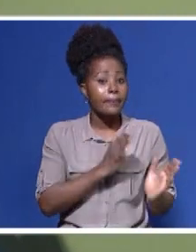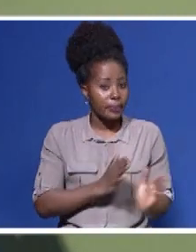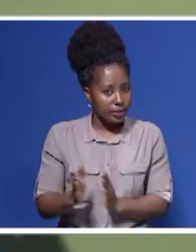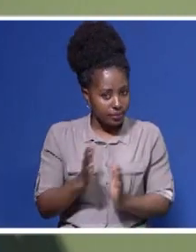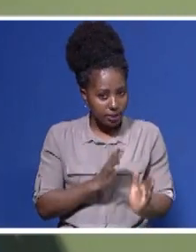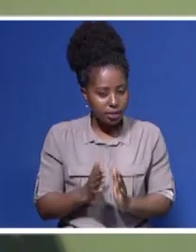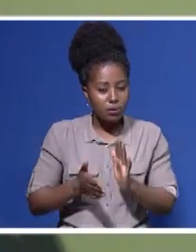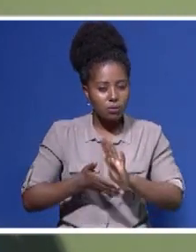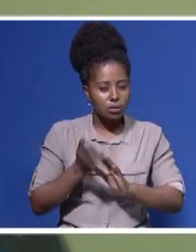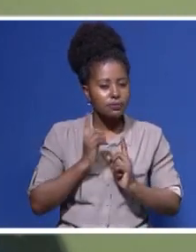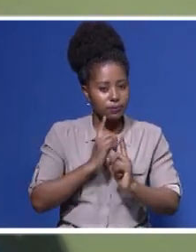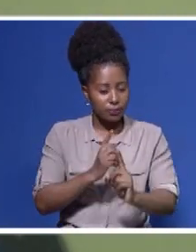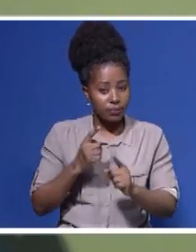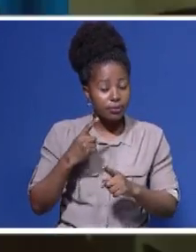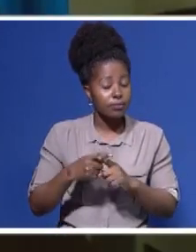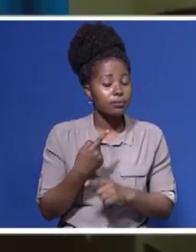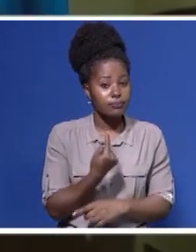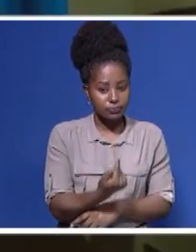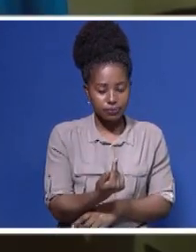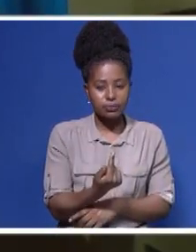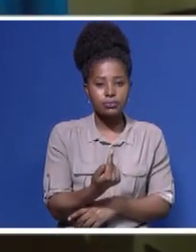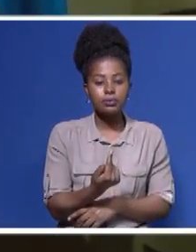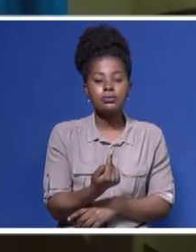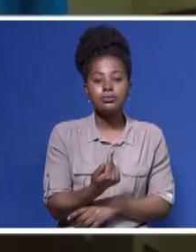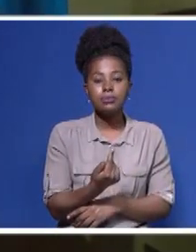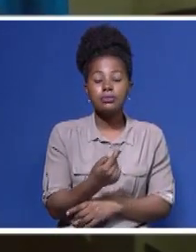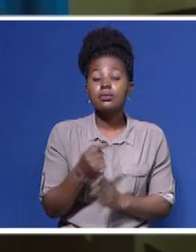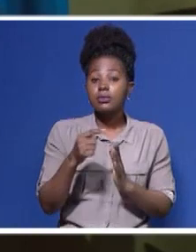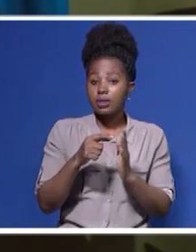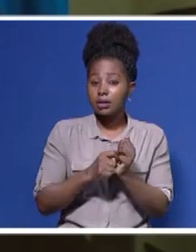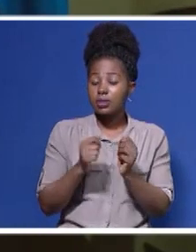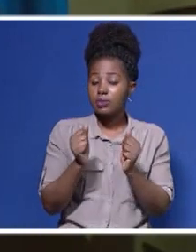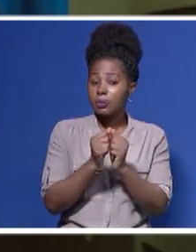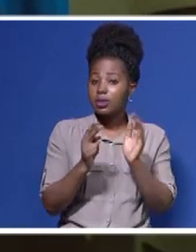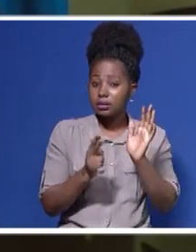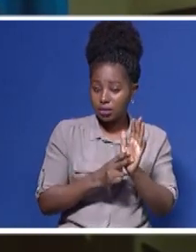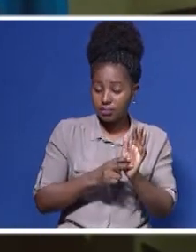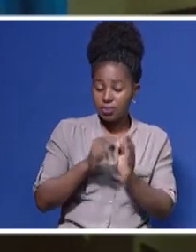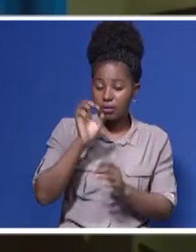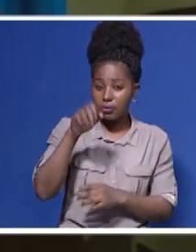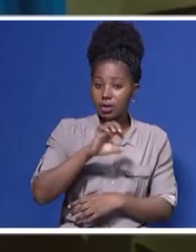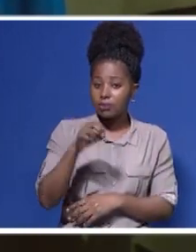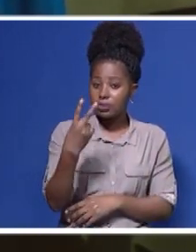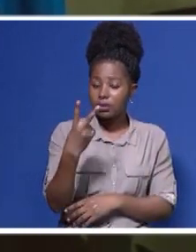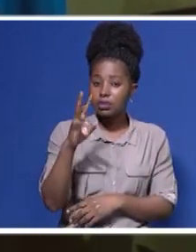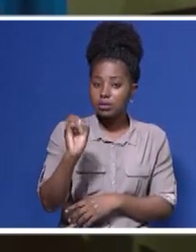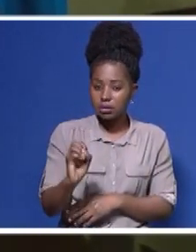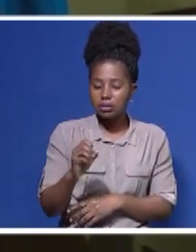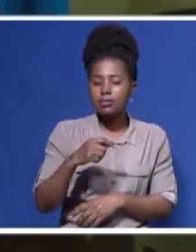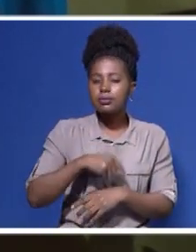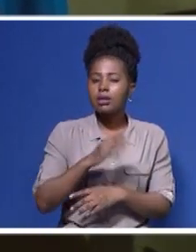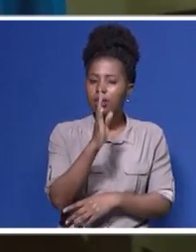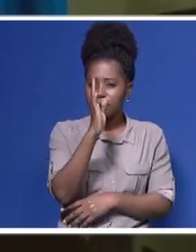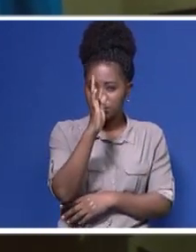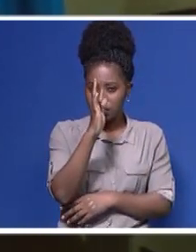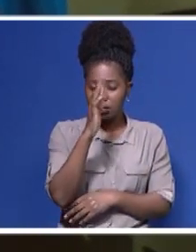lilijipanga kwa ajili ya kuanza ufuatiliaji mara moja ambapo mnamo tarehe 17/2/2020 majira ya mchana